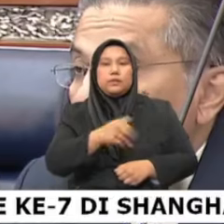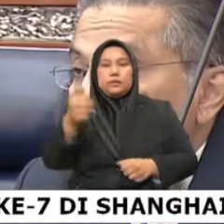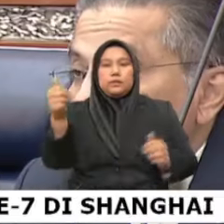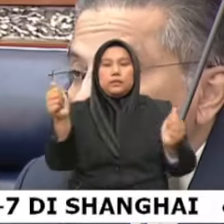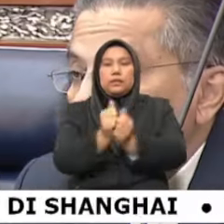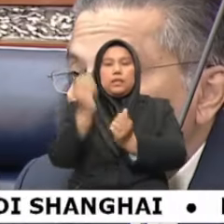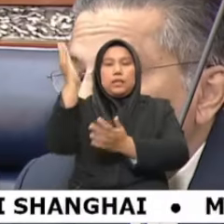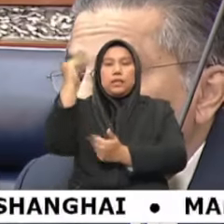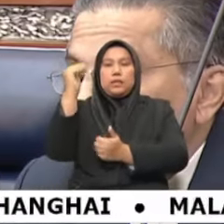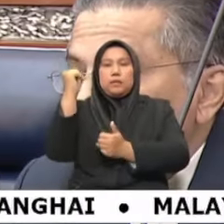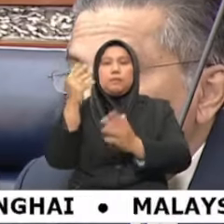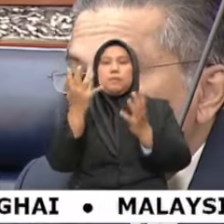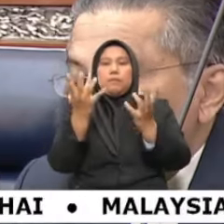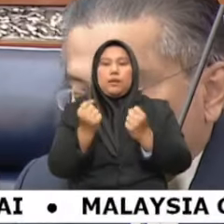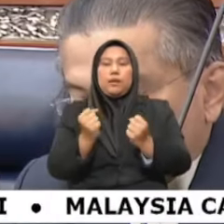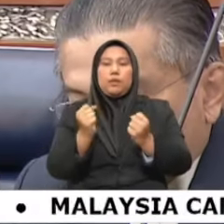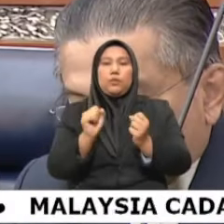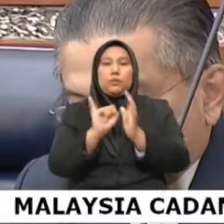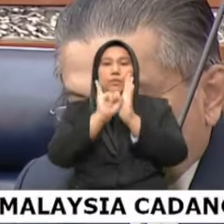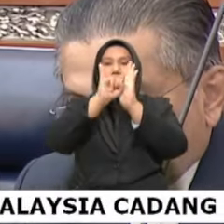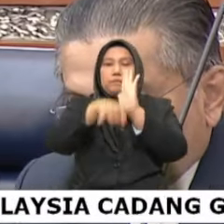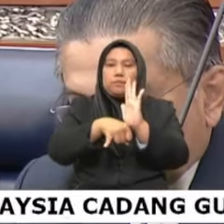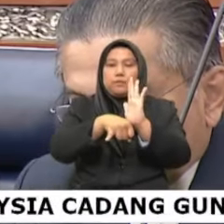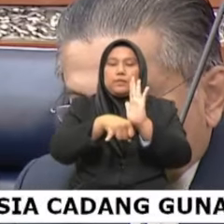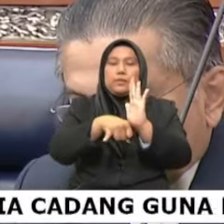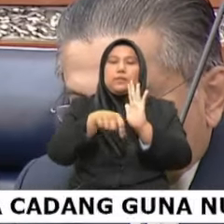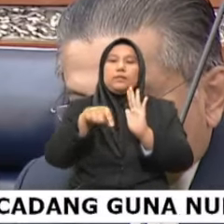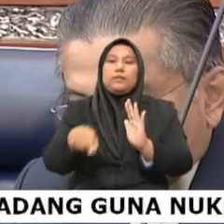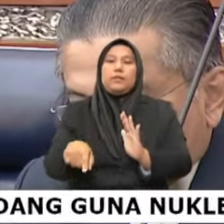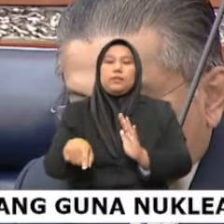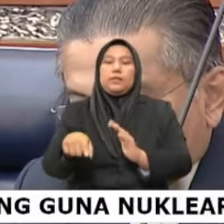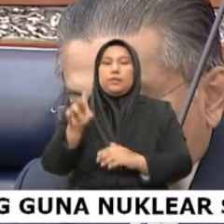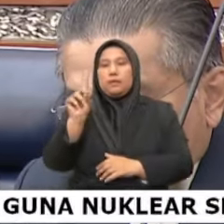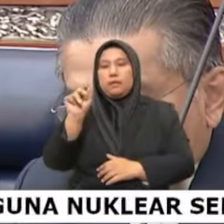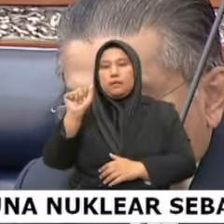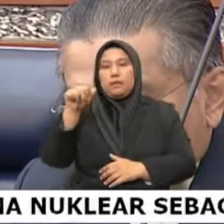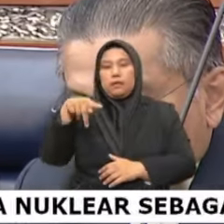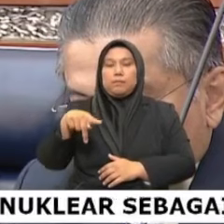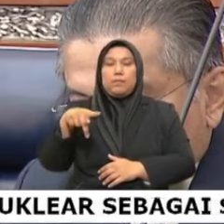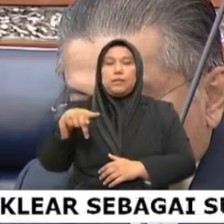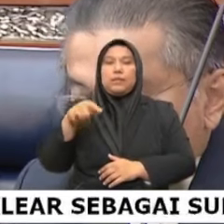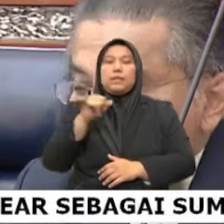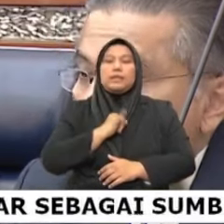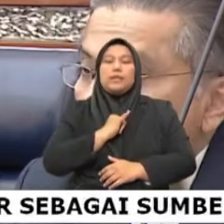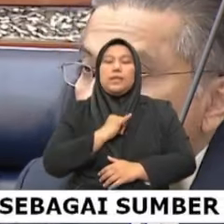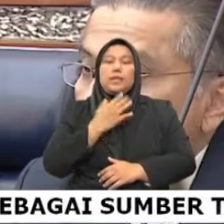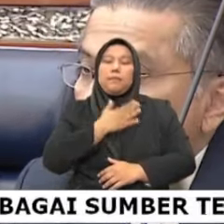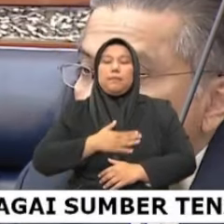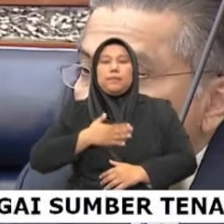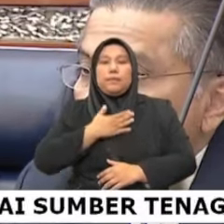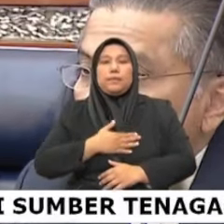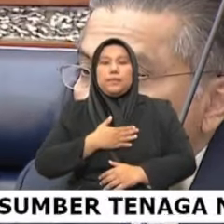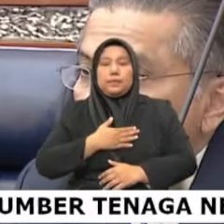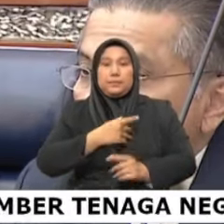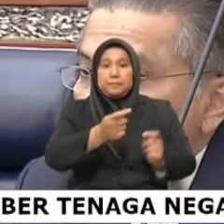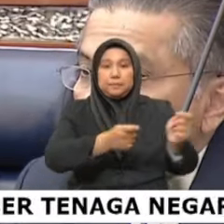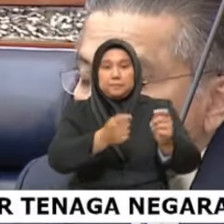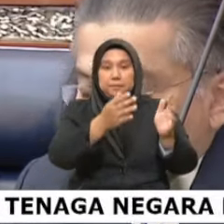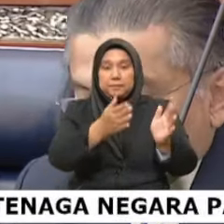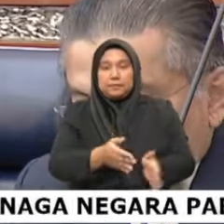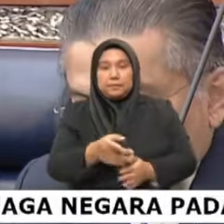memusnahkan imej parti DAP. Jadi saya rasa lah, saya minta lah ya, saya minta supaya Tan Sri